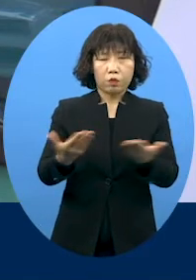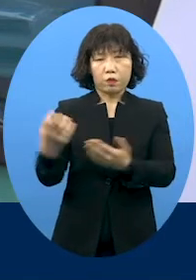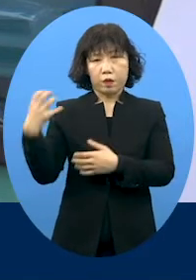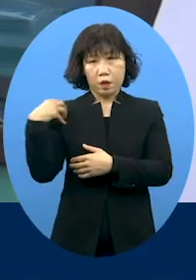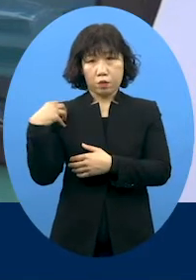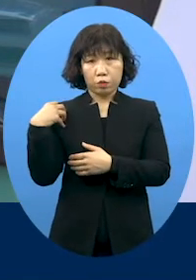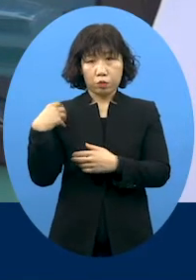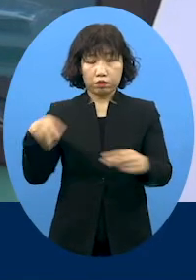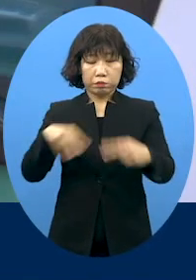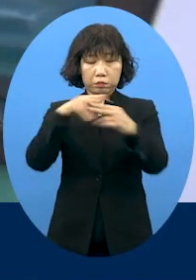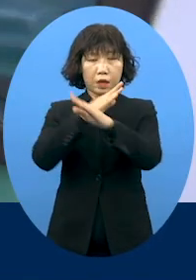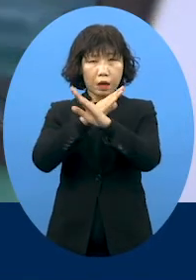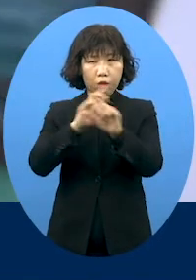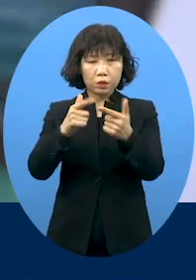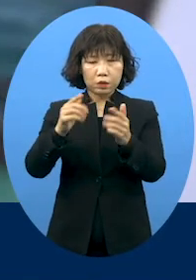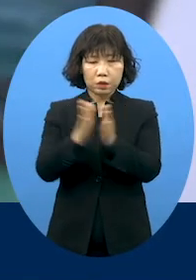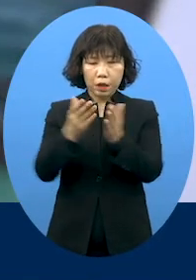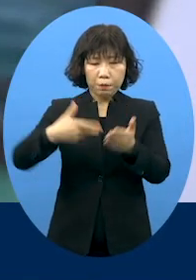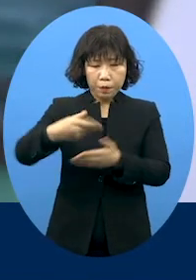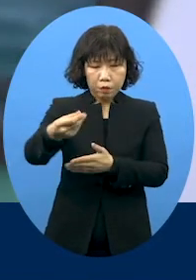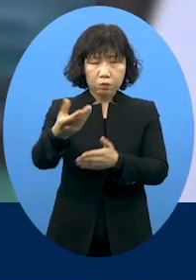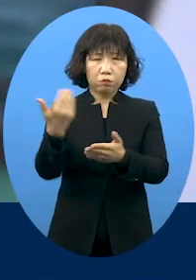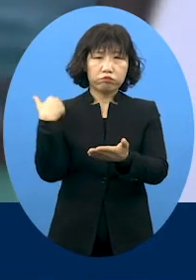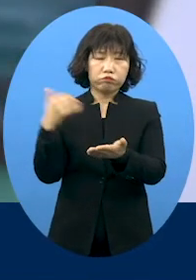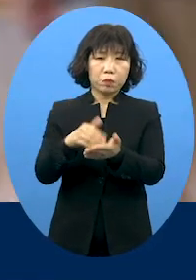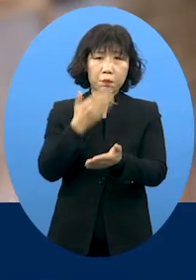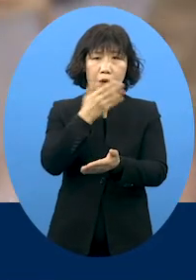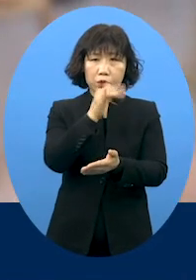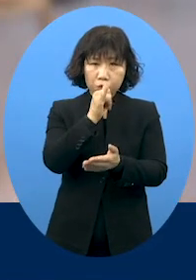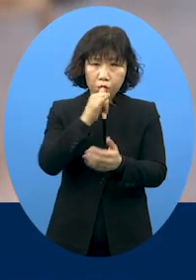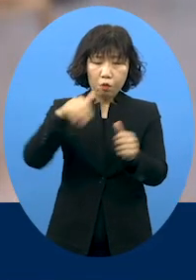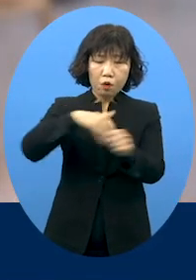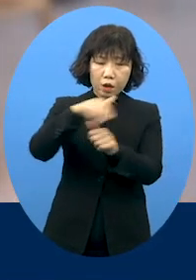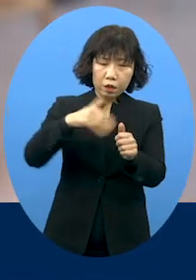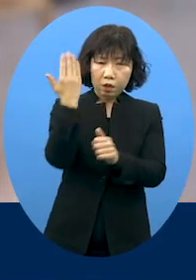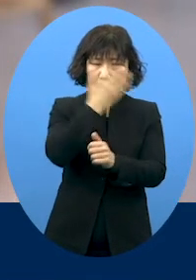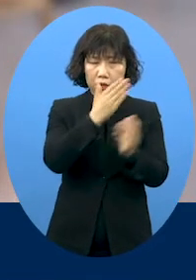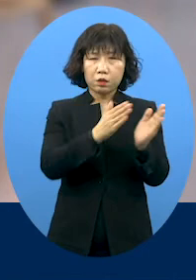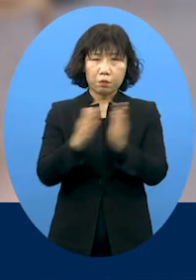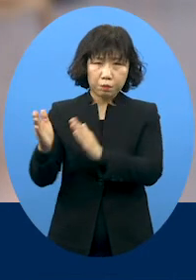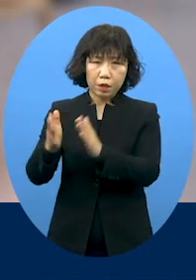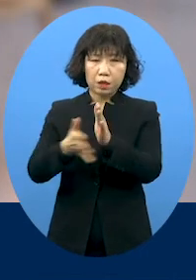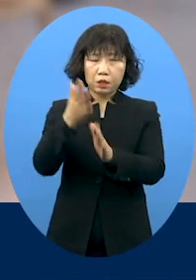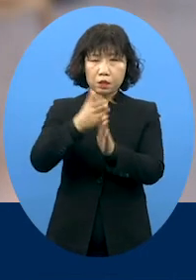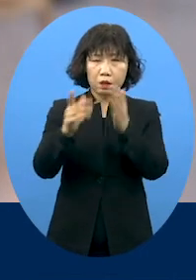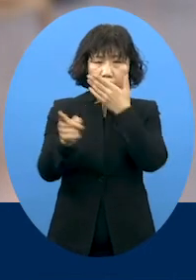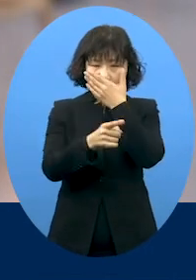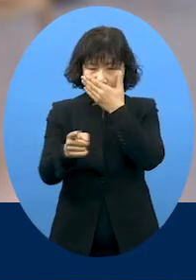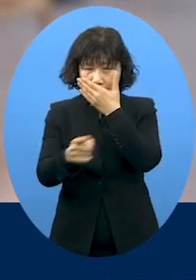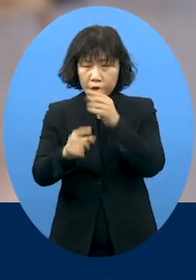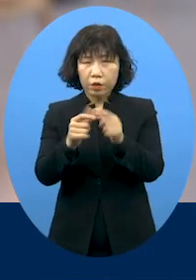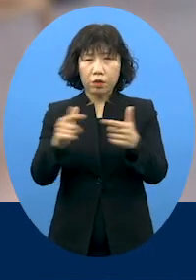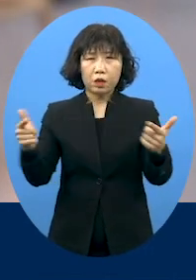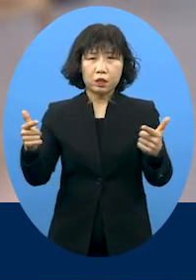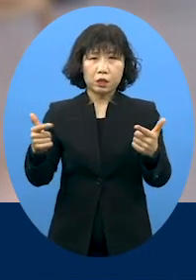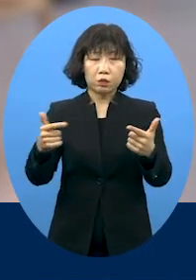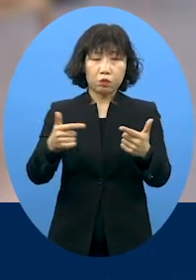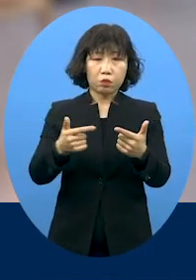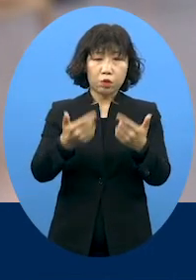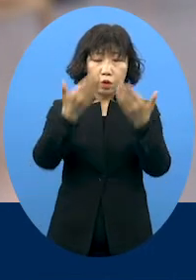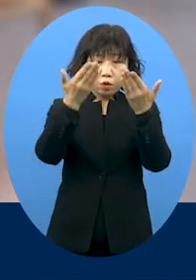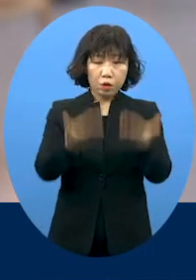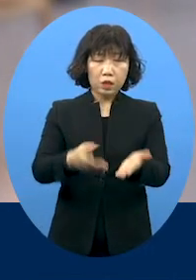명시하고 비대면 예약 때 출제 운영 음란 서비스 확대 장서점검 및 환경정비 시설